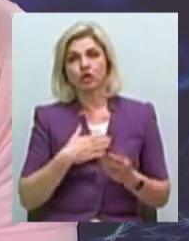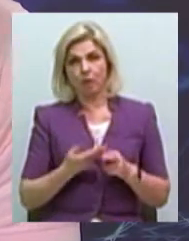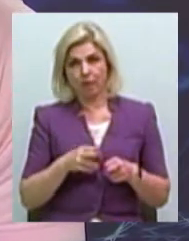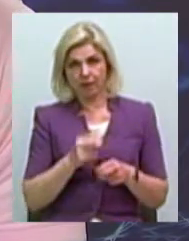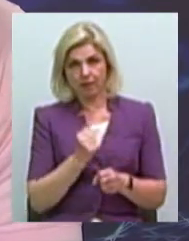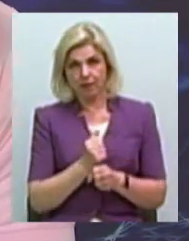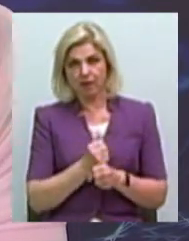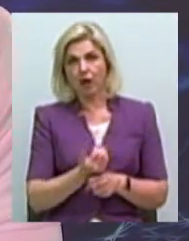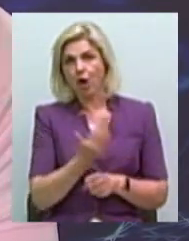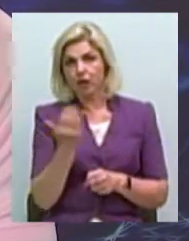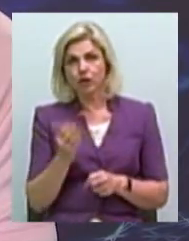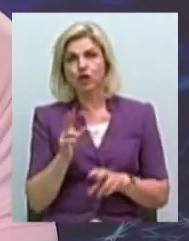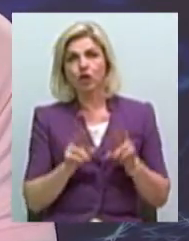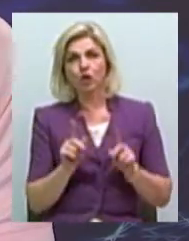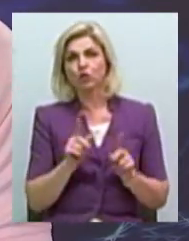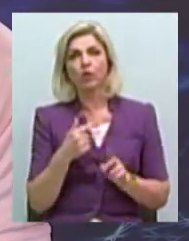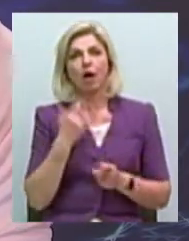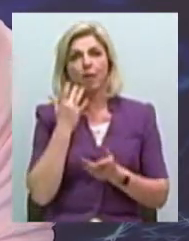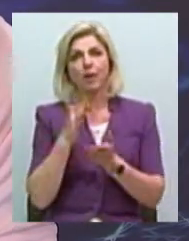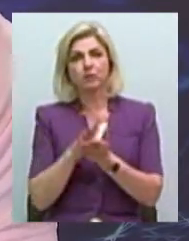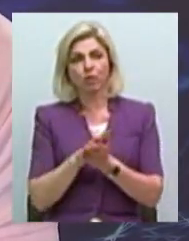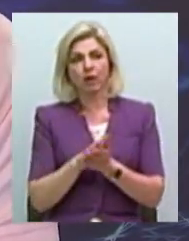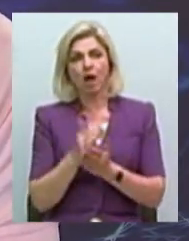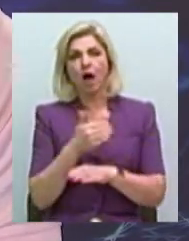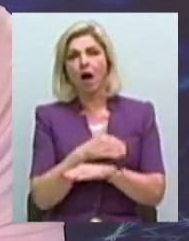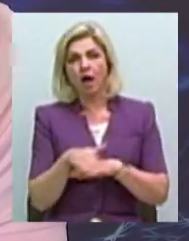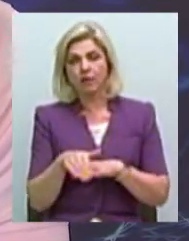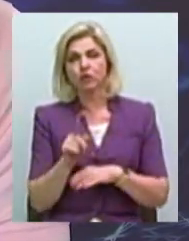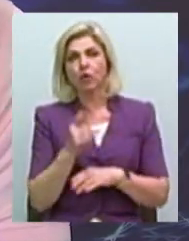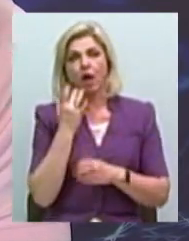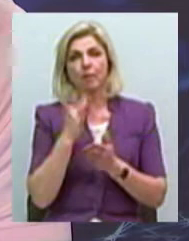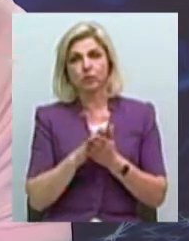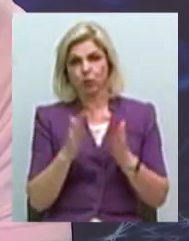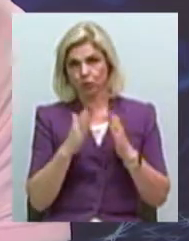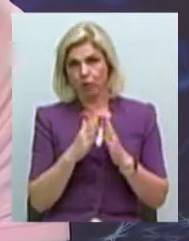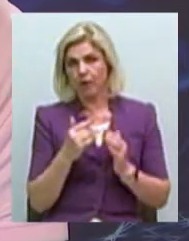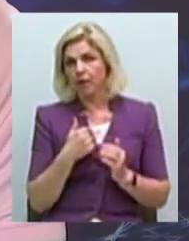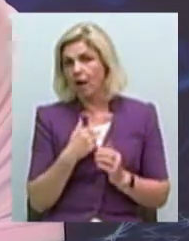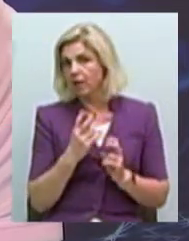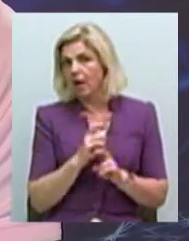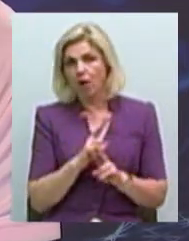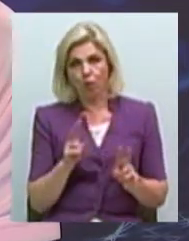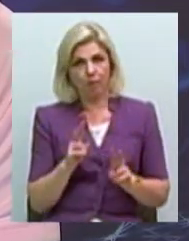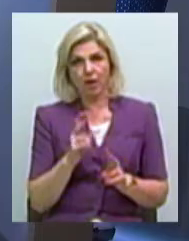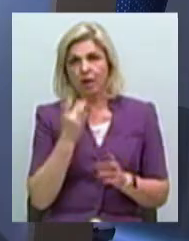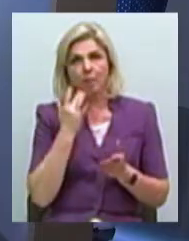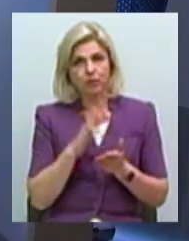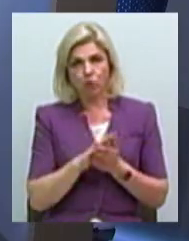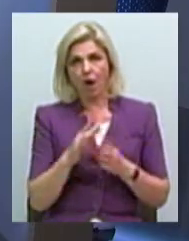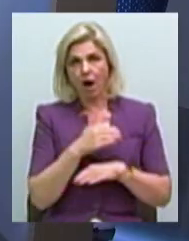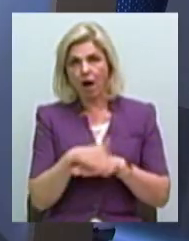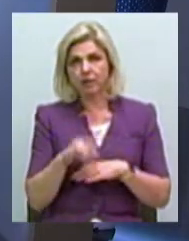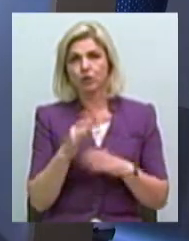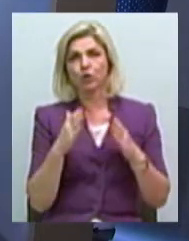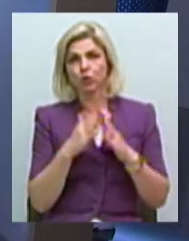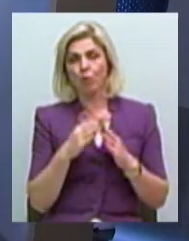Они считают, что я опозорил адрес, я позорил дом. Я говорю, я ни в коем случае не позорил адрес и дом. Я ни в коем